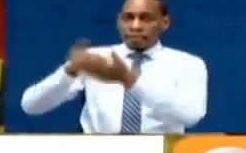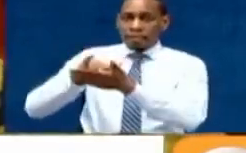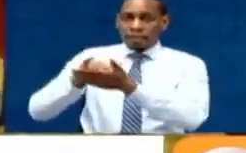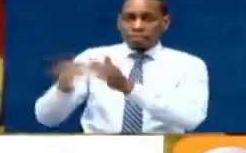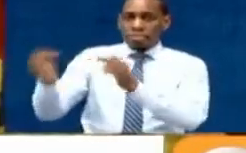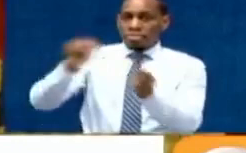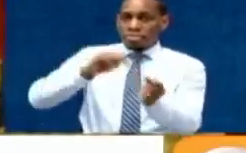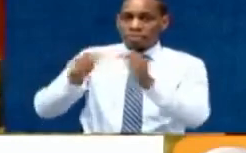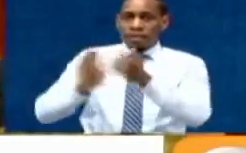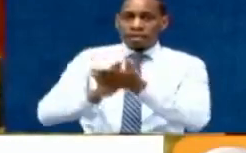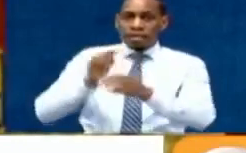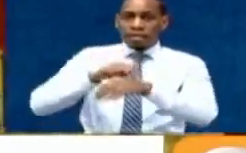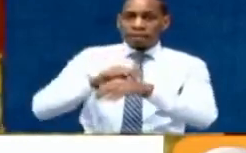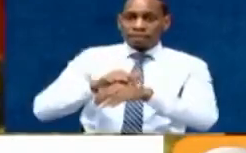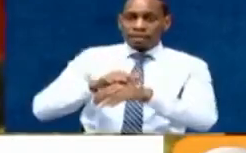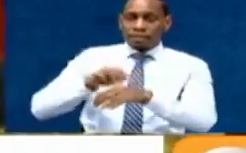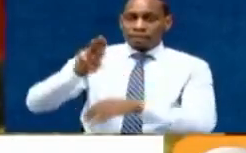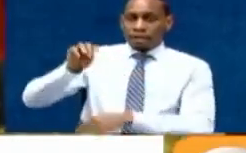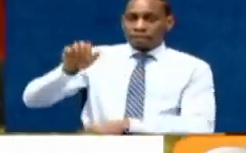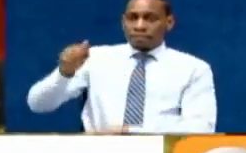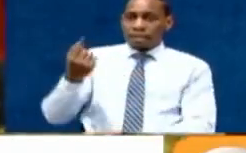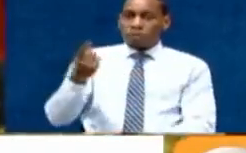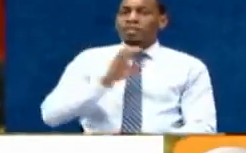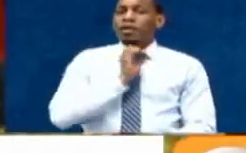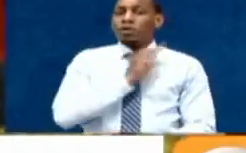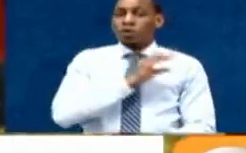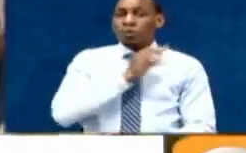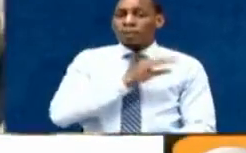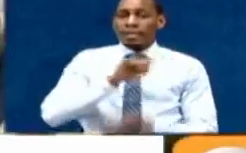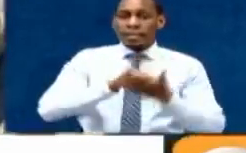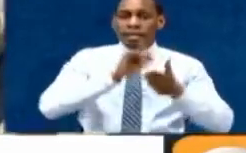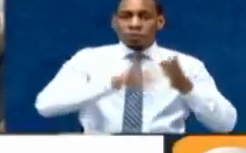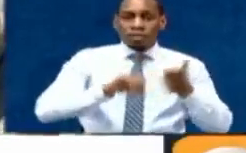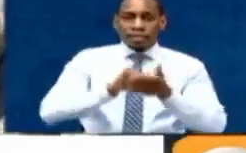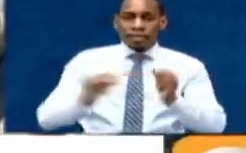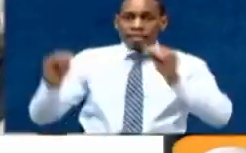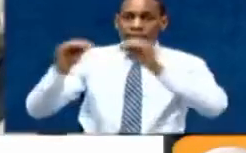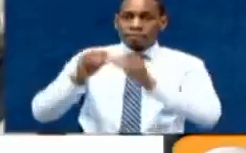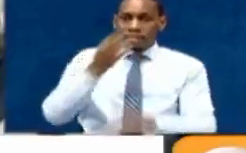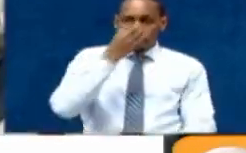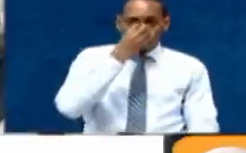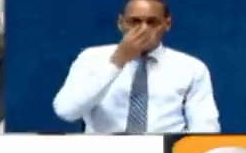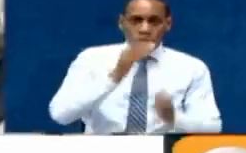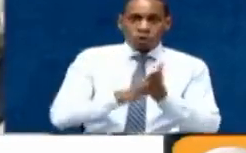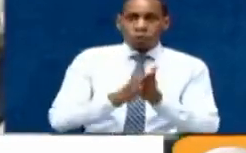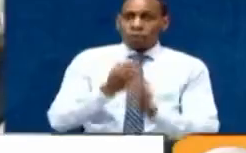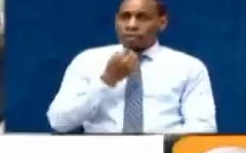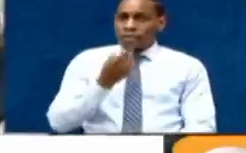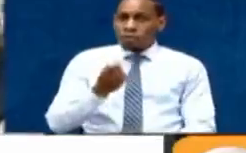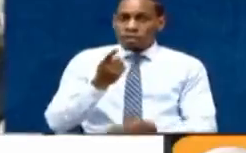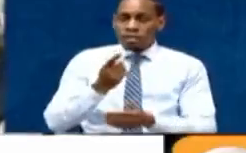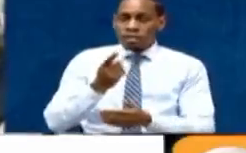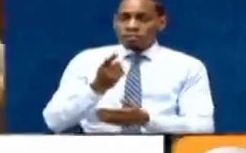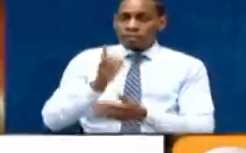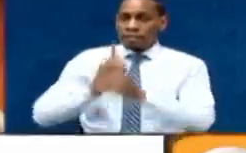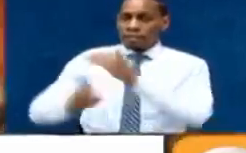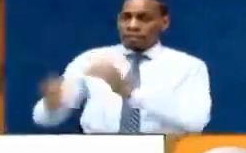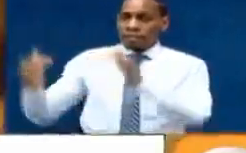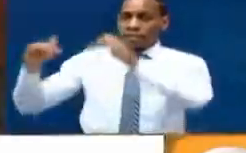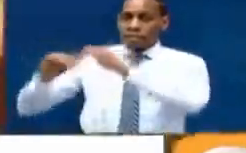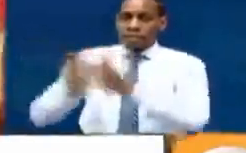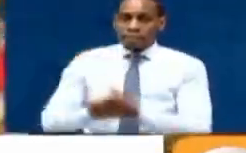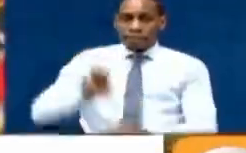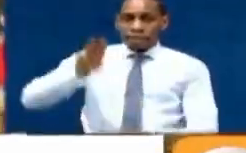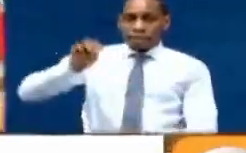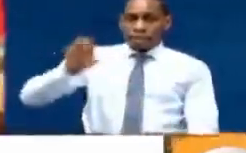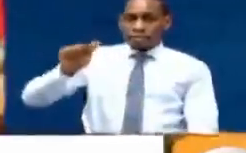njia panda baada ya mmoja wa wawakilishi kulalamikia hali kwamba mvutano baina ya Ruto na Moi umefikishwa bungeni.